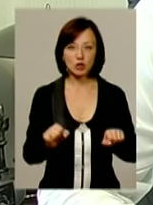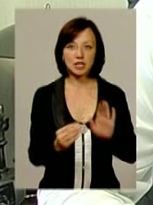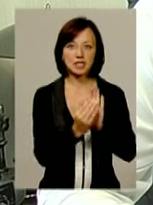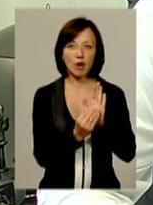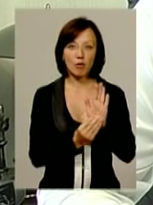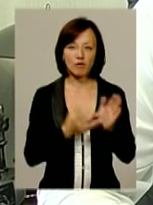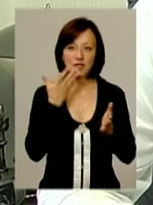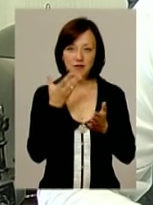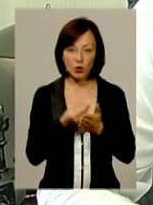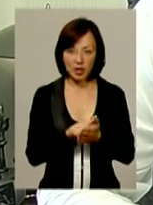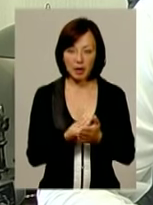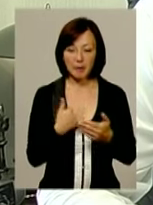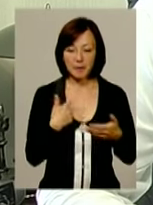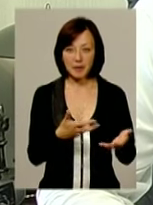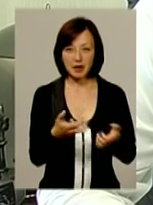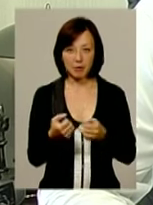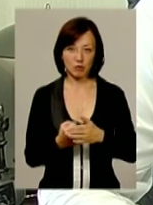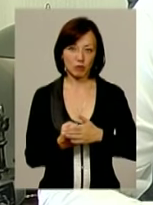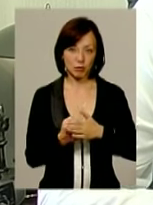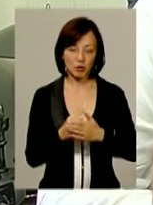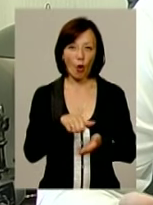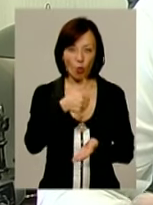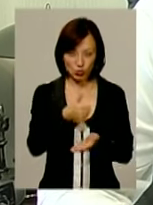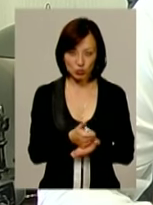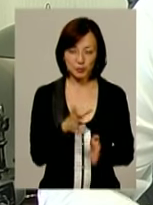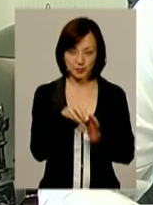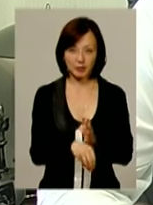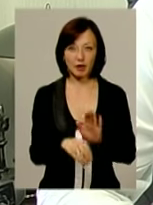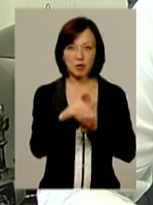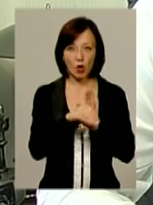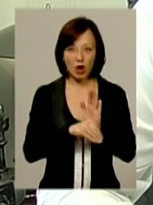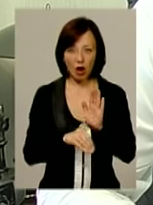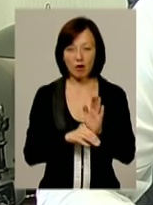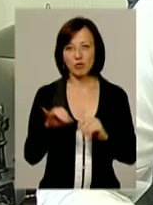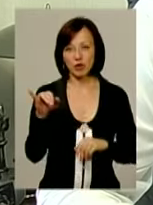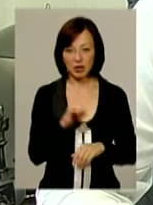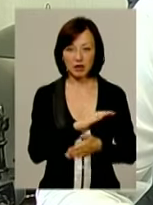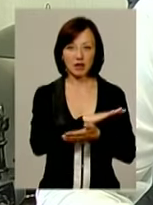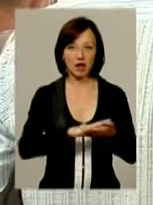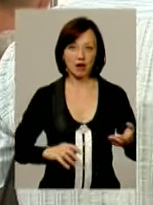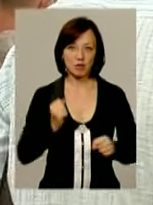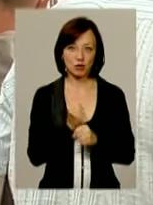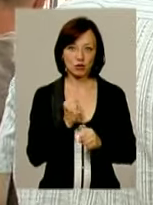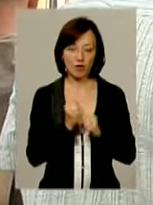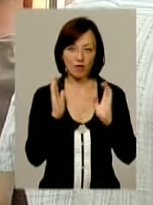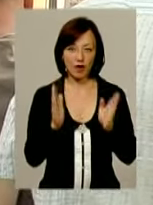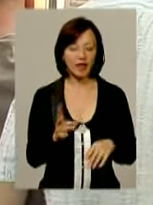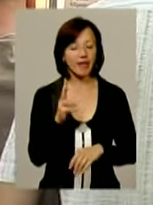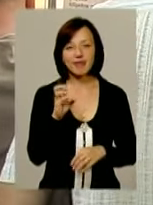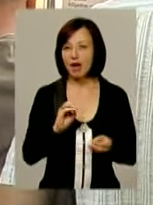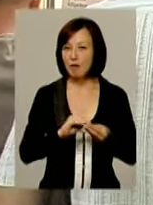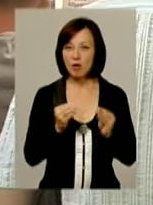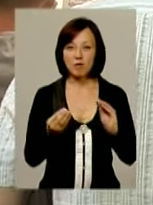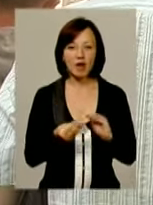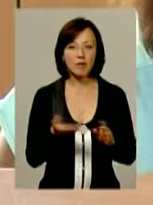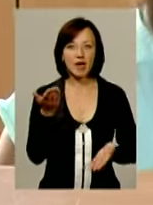дані, ми їх беремо за основу, заносимо вже в програму і від них вже будемо далі працювати. Не проблема і